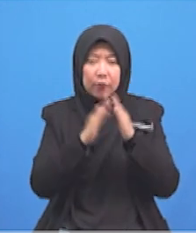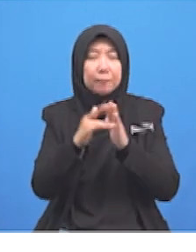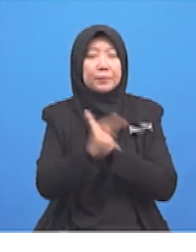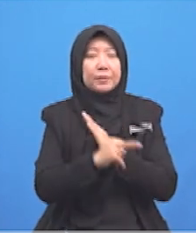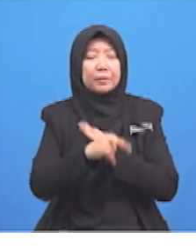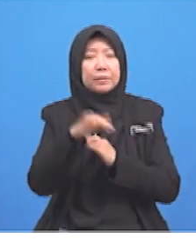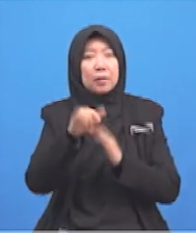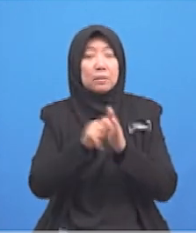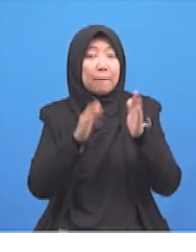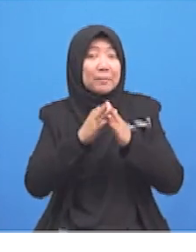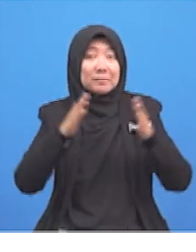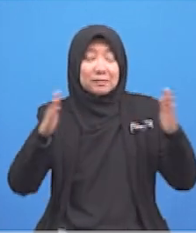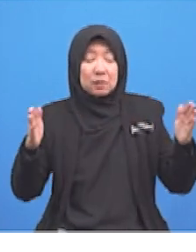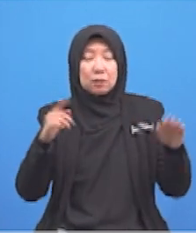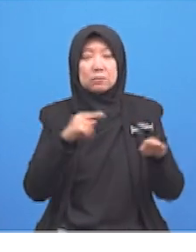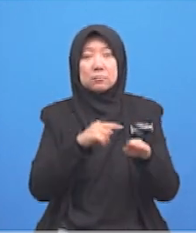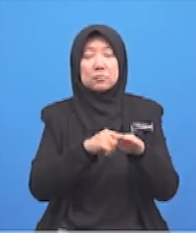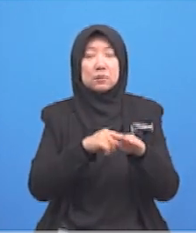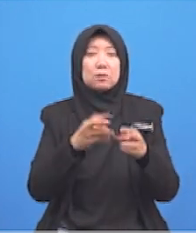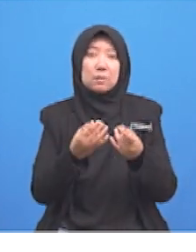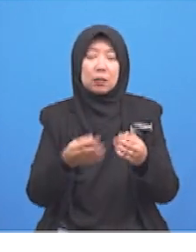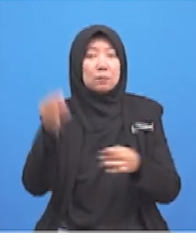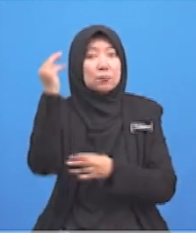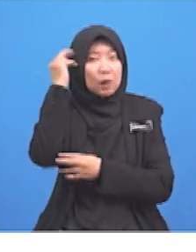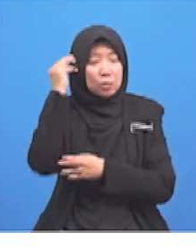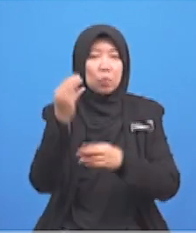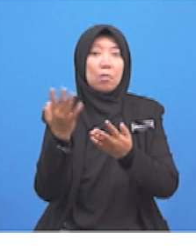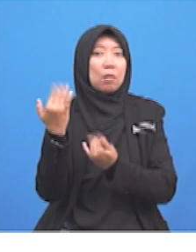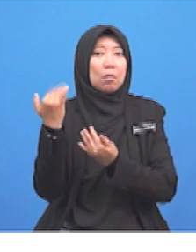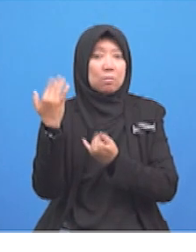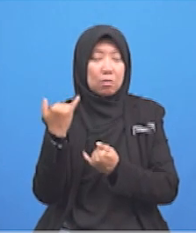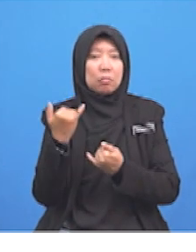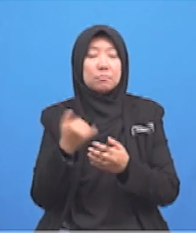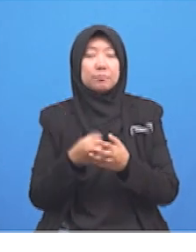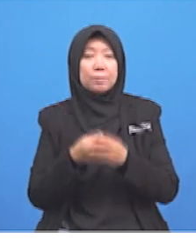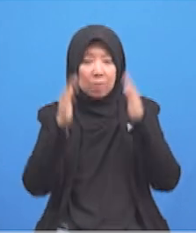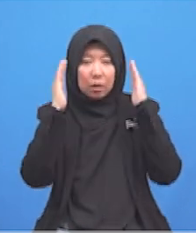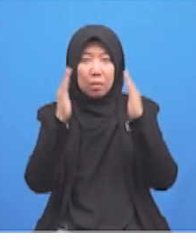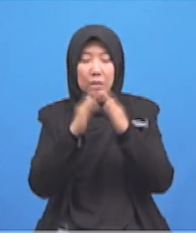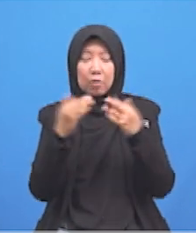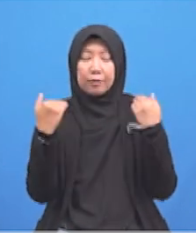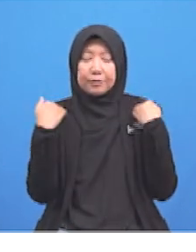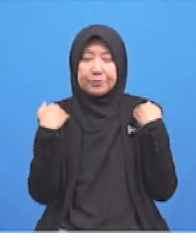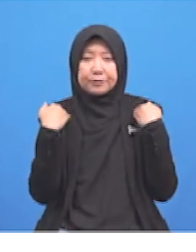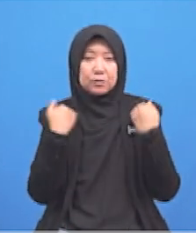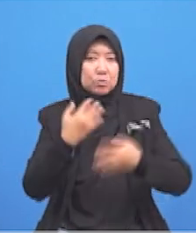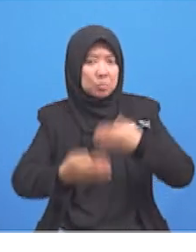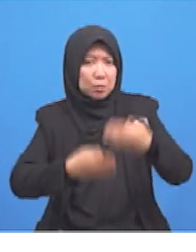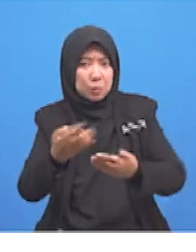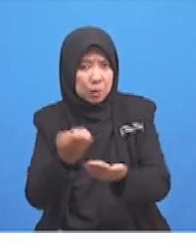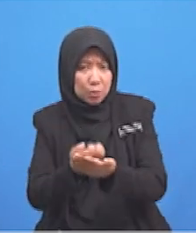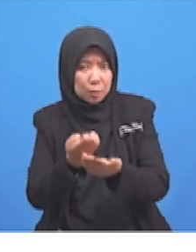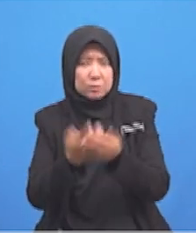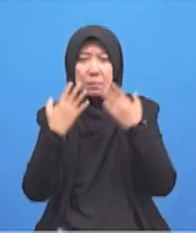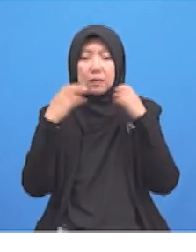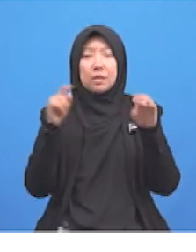yang terbesar di tanah Melayu. British berharap Pahang mempunyai potensi ekonomi yang cemerlang di tanah